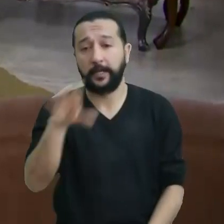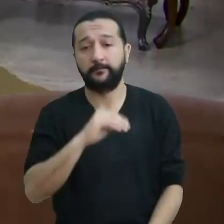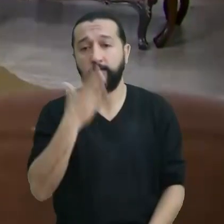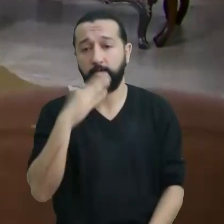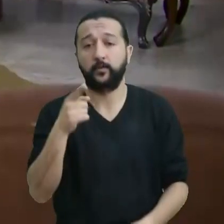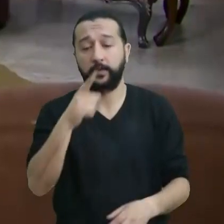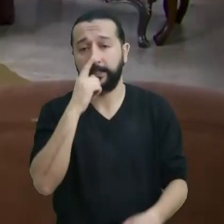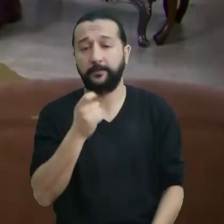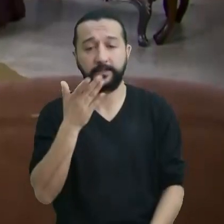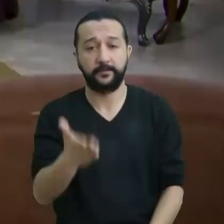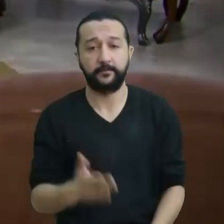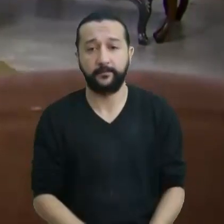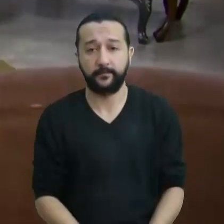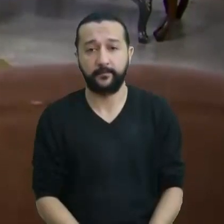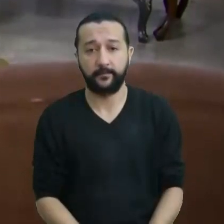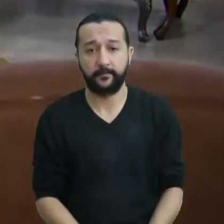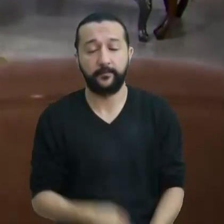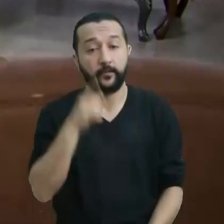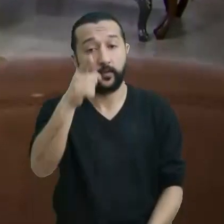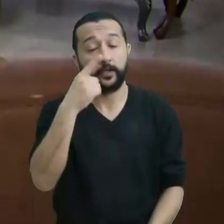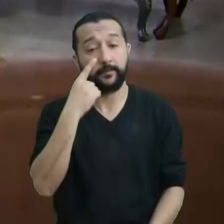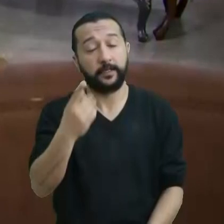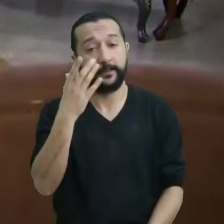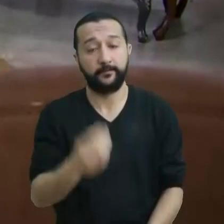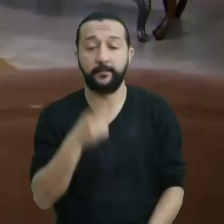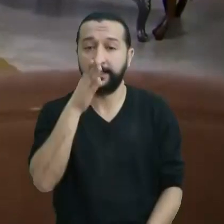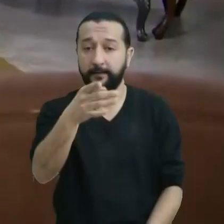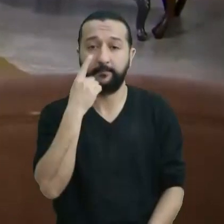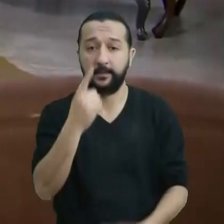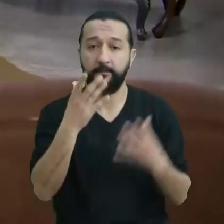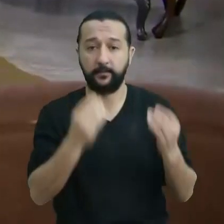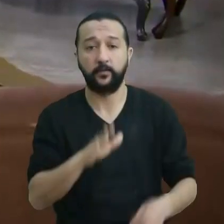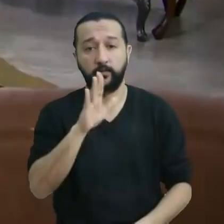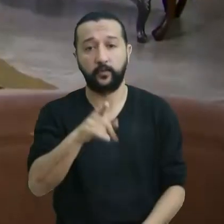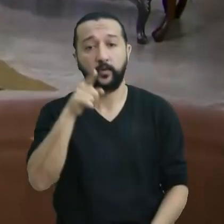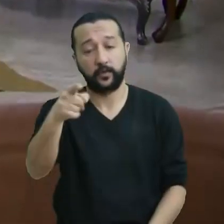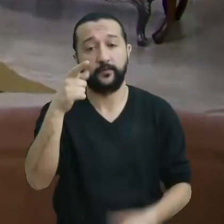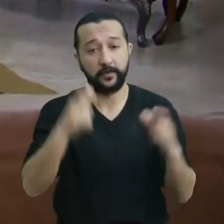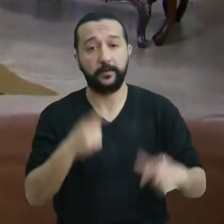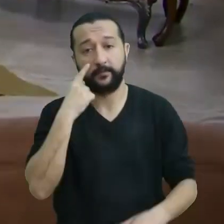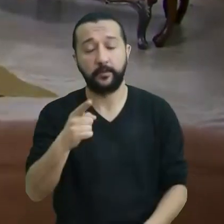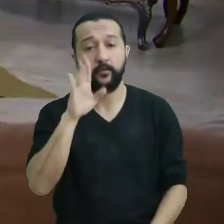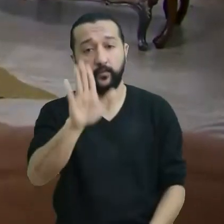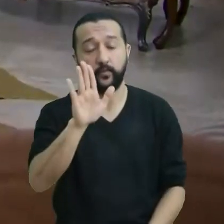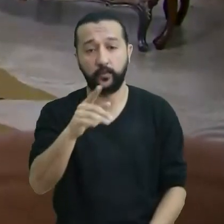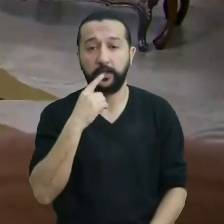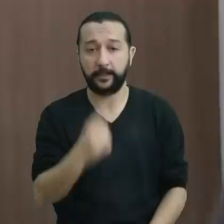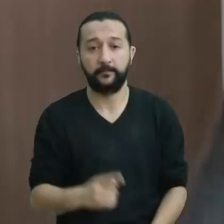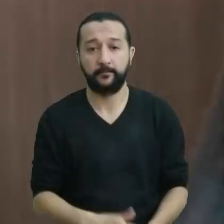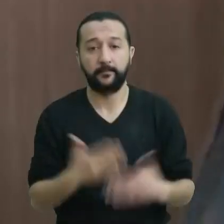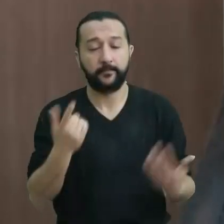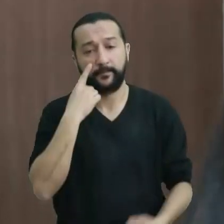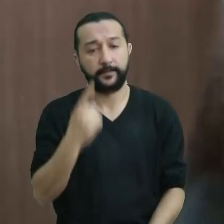yerde yok Şükrü. Şuraya bağlı mı? Ay evet bağlı mı? Dur o tarafa bakalım, o tarafa bakalım. Benim